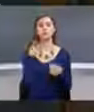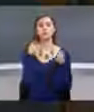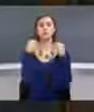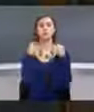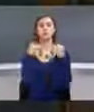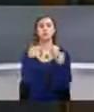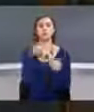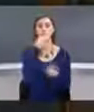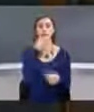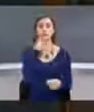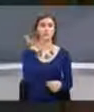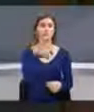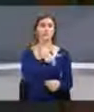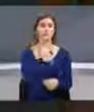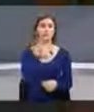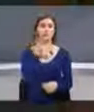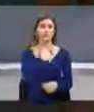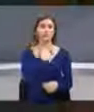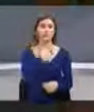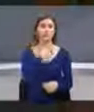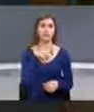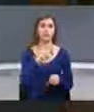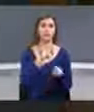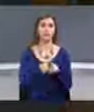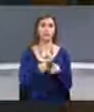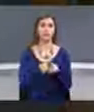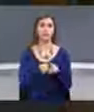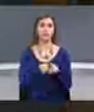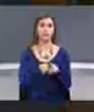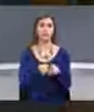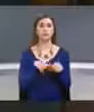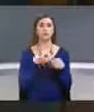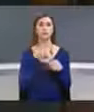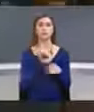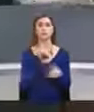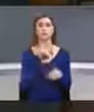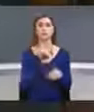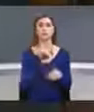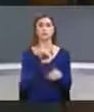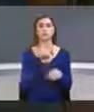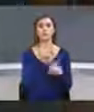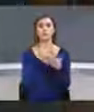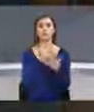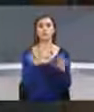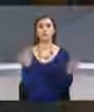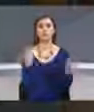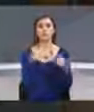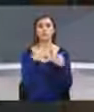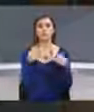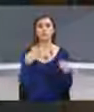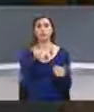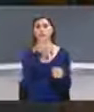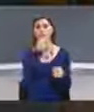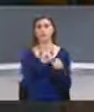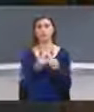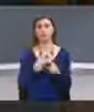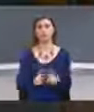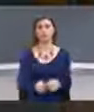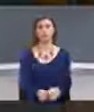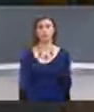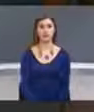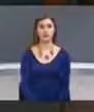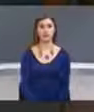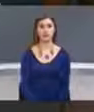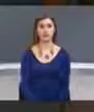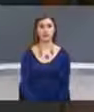e cila mund të dalë për një farë konference për shtyp, dvullnetit mirë për barazin gjinore dhe kurgjo ma shumë.